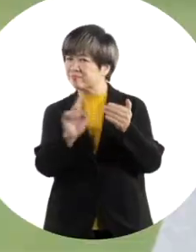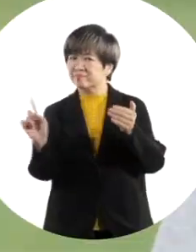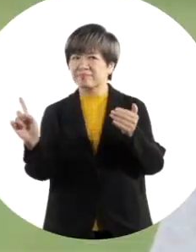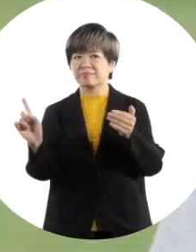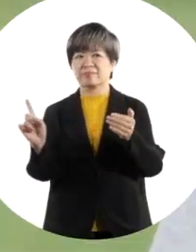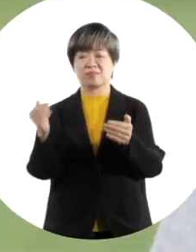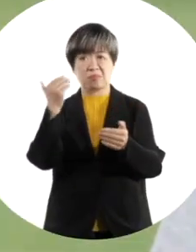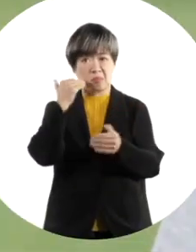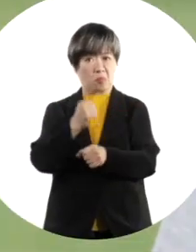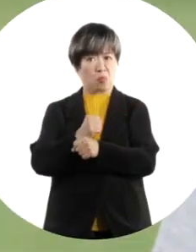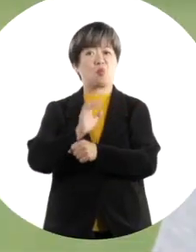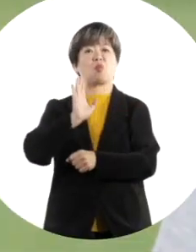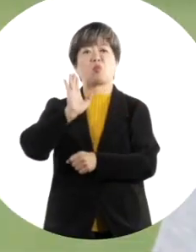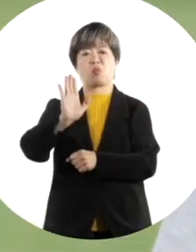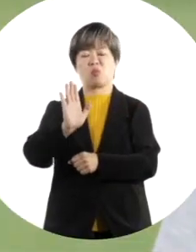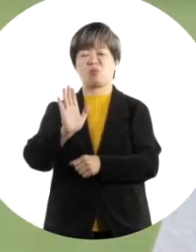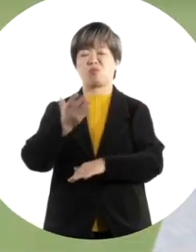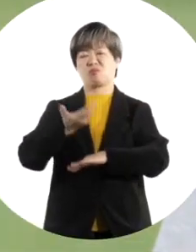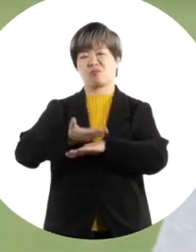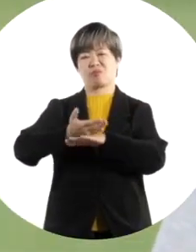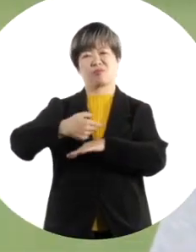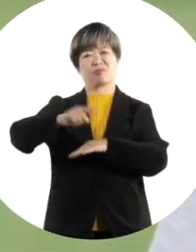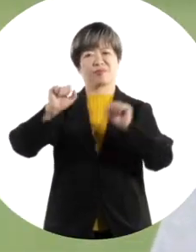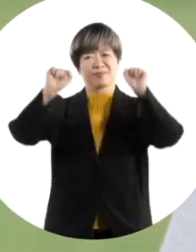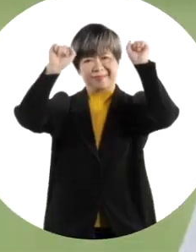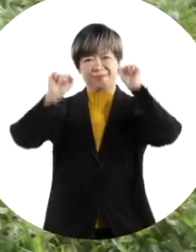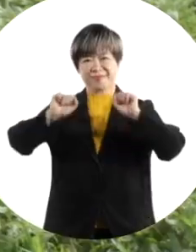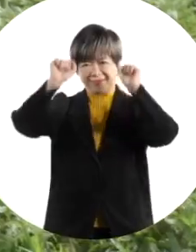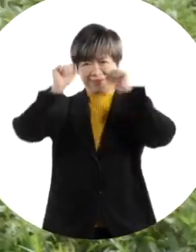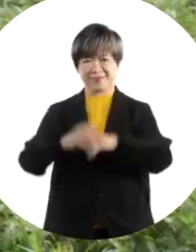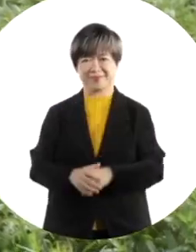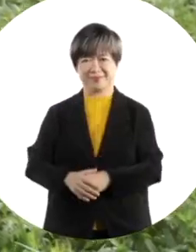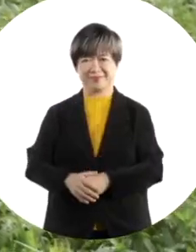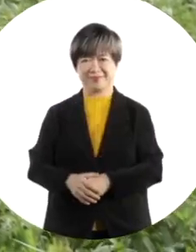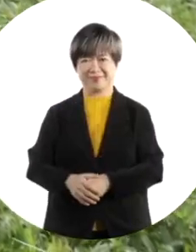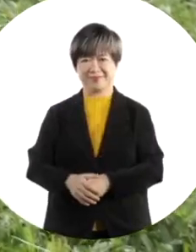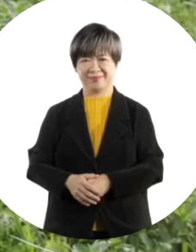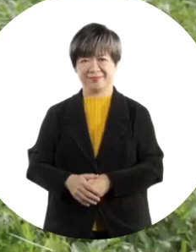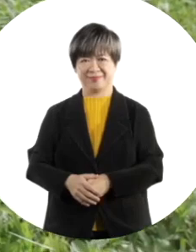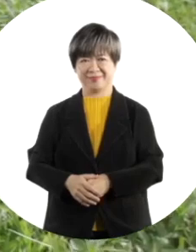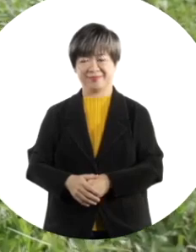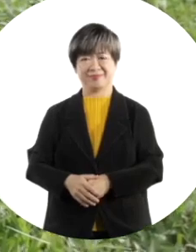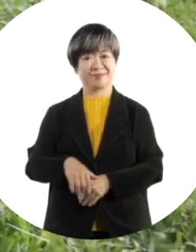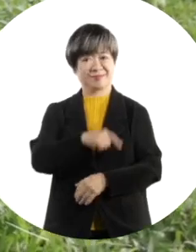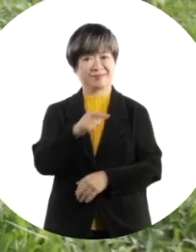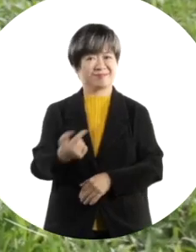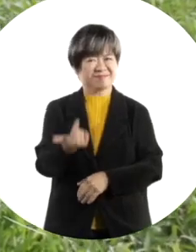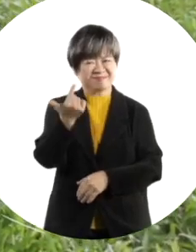只要注意以上这几点，就可以安心去运动了。所以